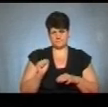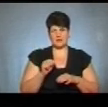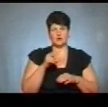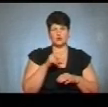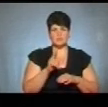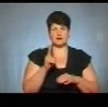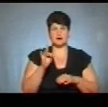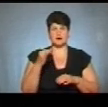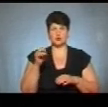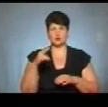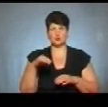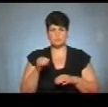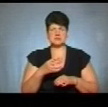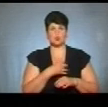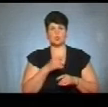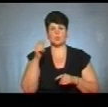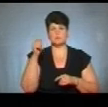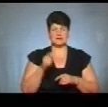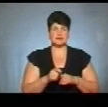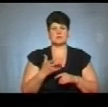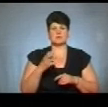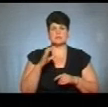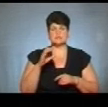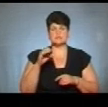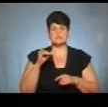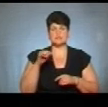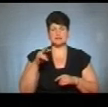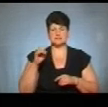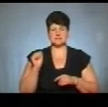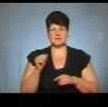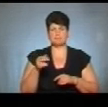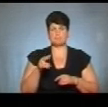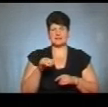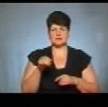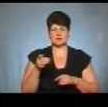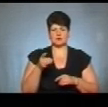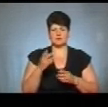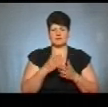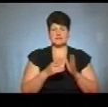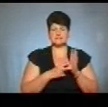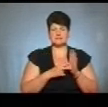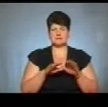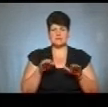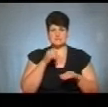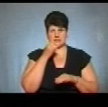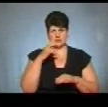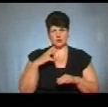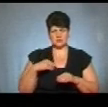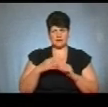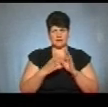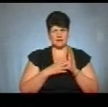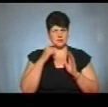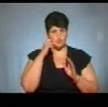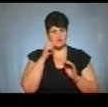Людмила Крайдуба з нагородою приїхала із сільця Підгаєцького району. Жінка виховує 7 дітей, найстаршій доньці 19